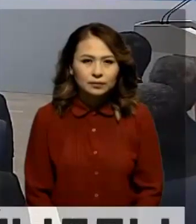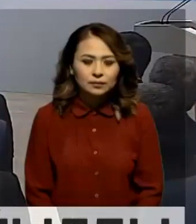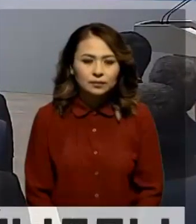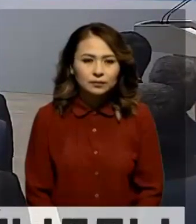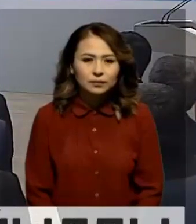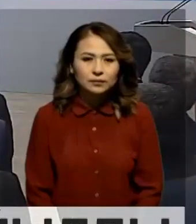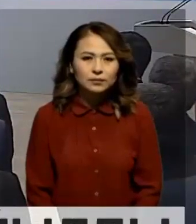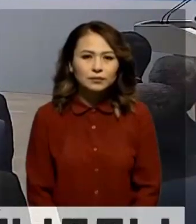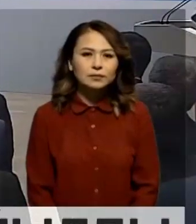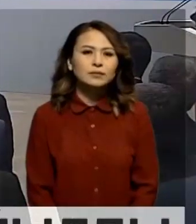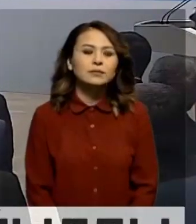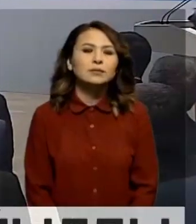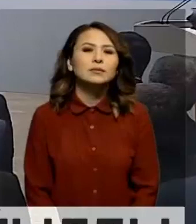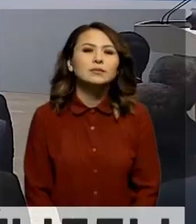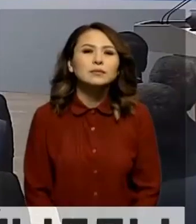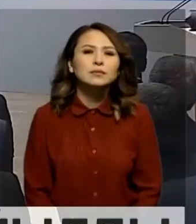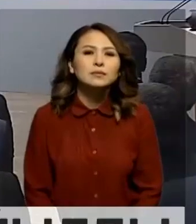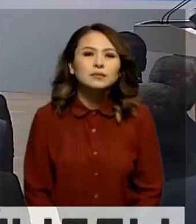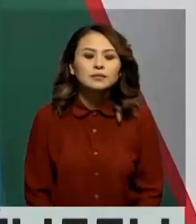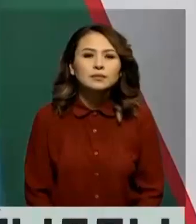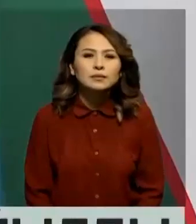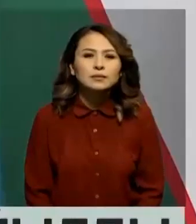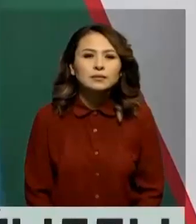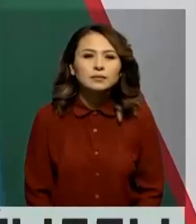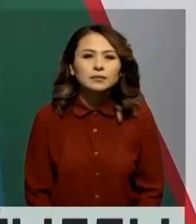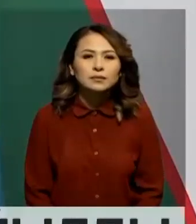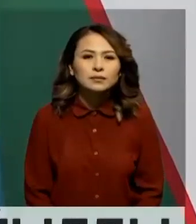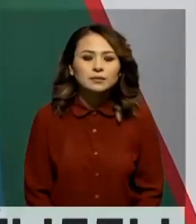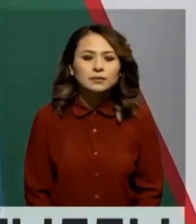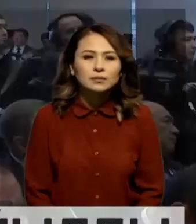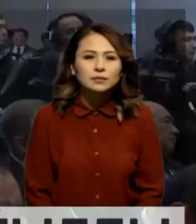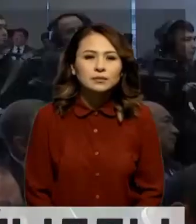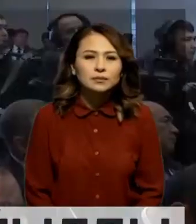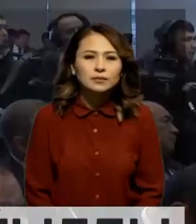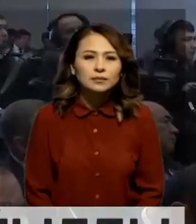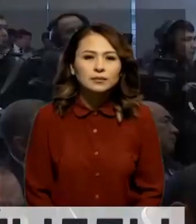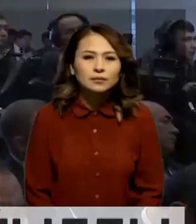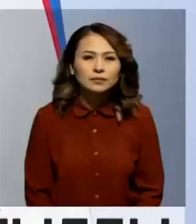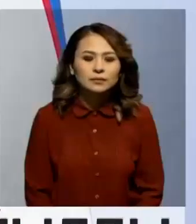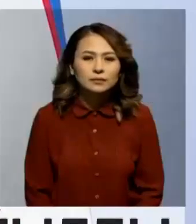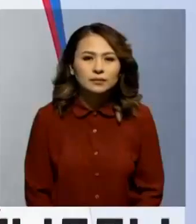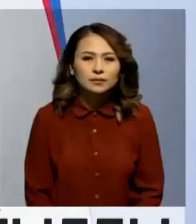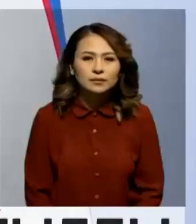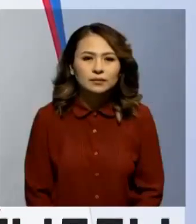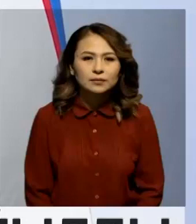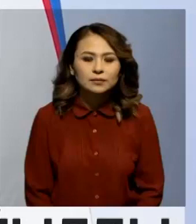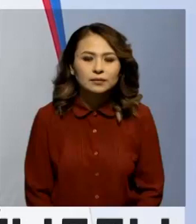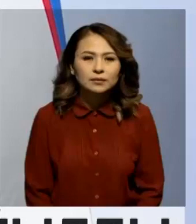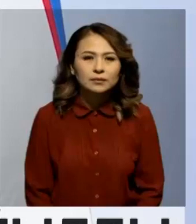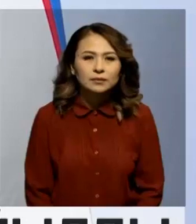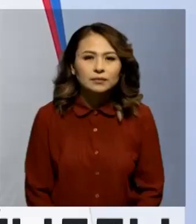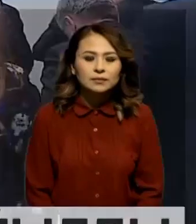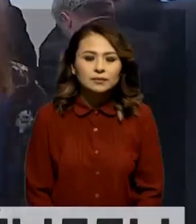и президента Республики Казахстан Касым-Жомарта Кемелевича Токаева нажатием символической кнопки дать